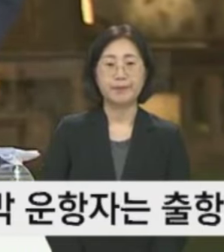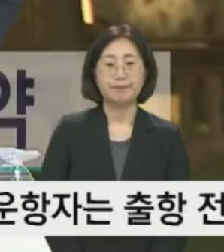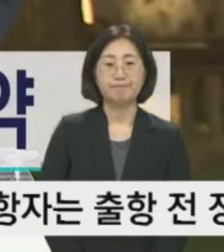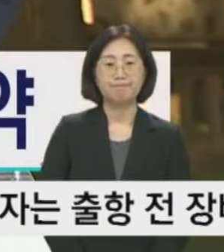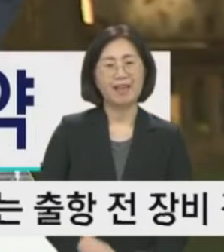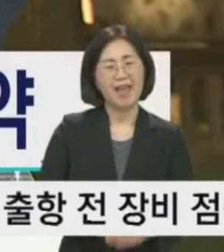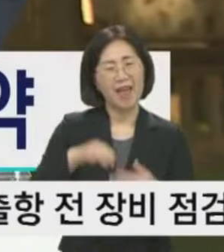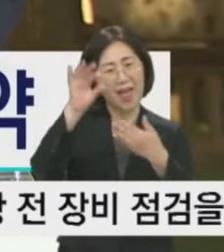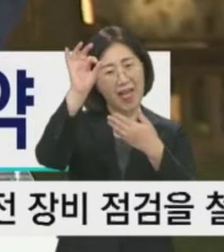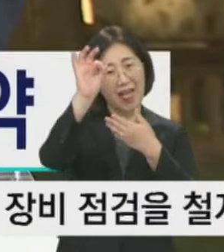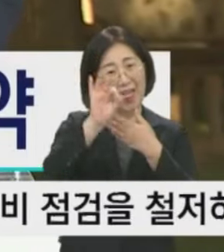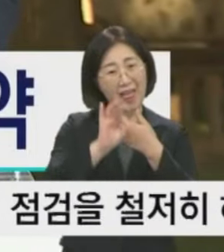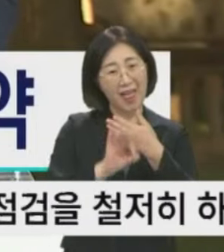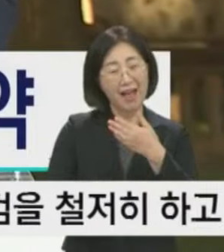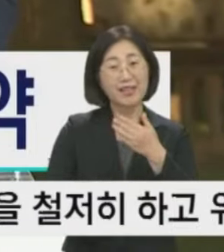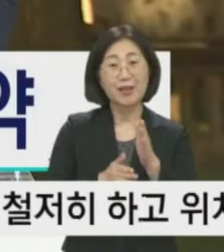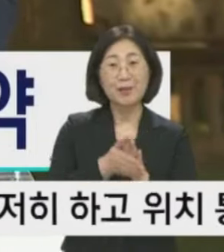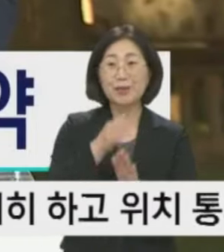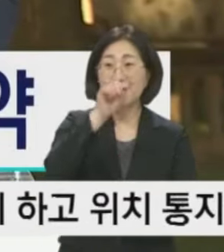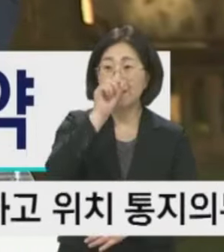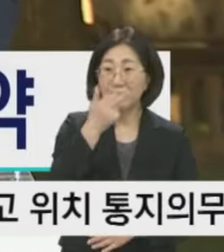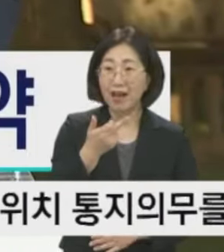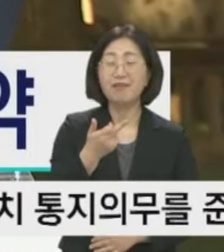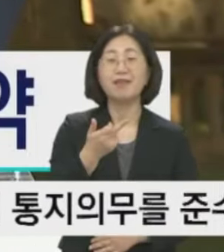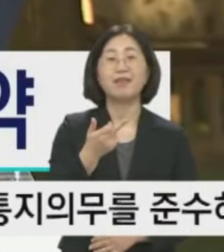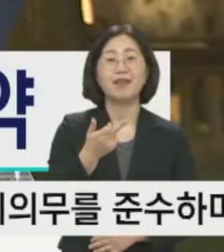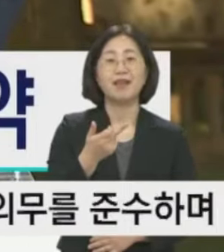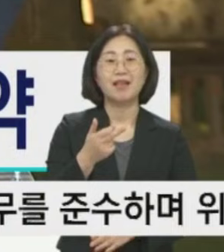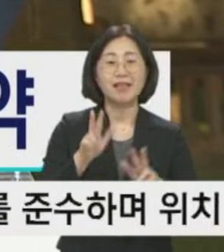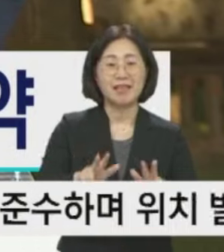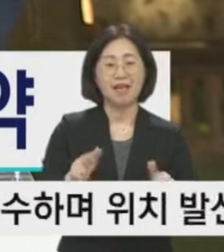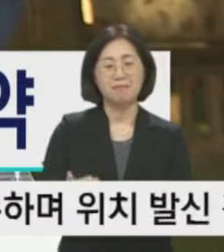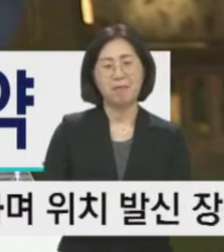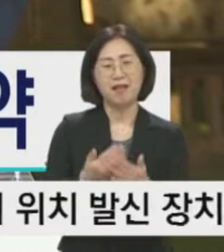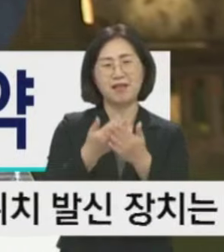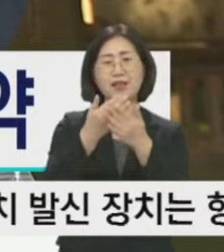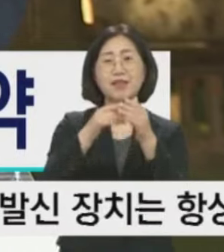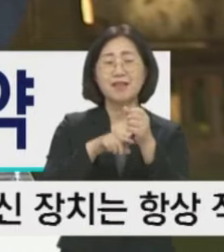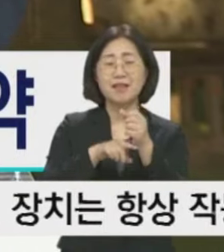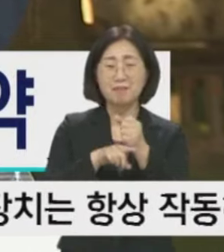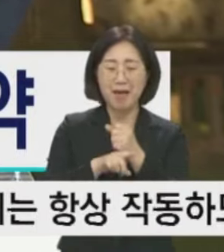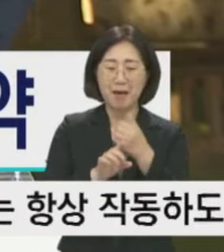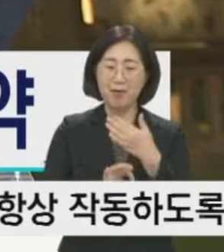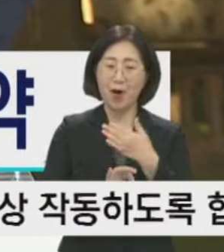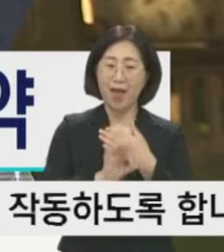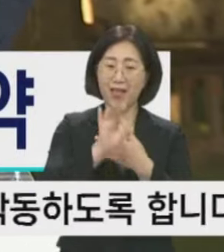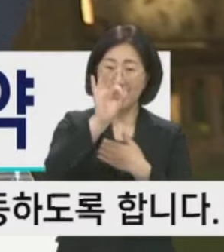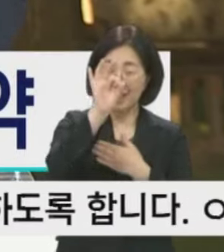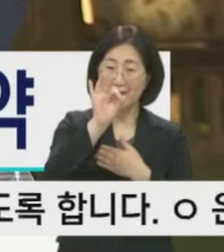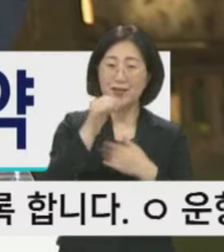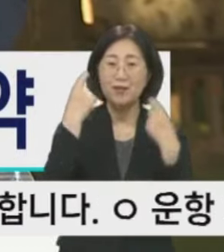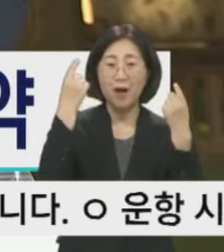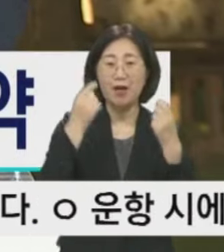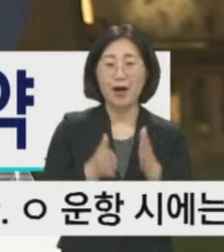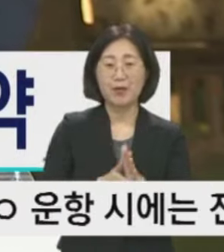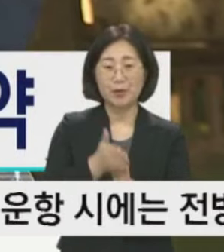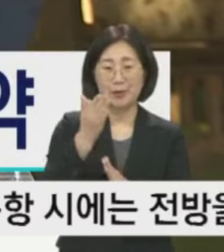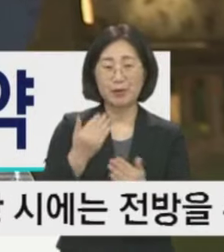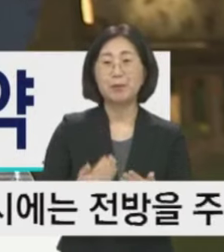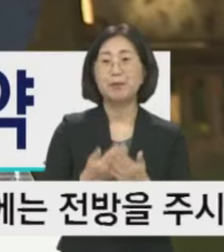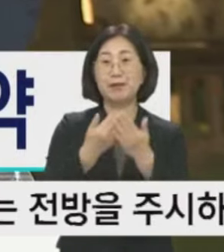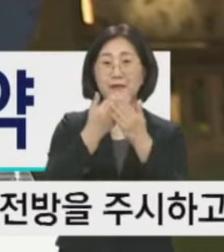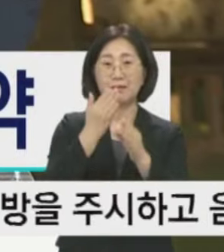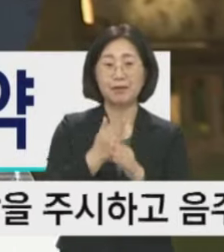해가 지는 도시라는 이미지의 서산이 이제는 번영을 따른 해 뜨는 관광도시로 빠르게 변모하고